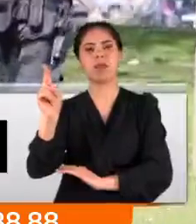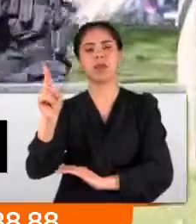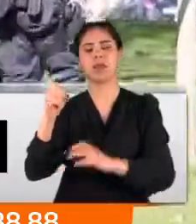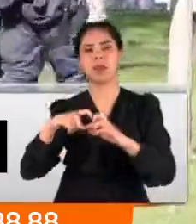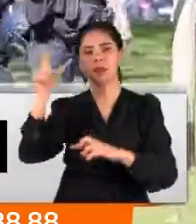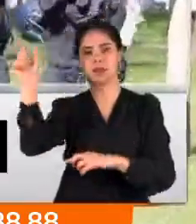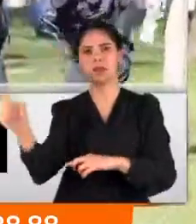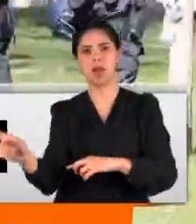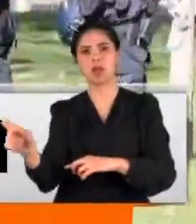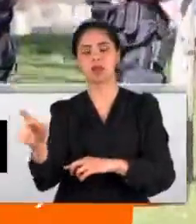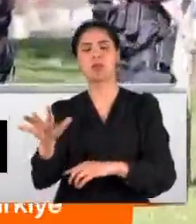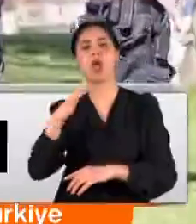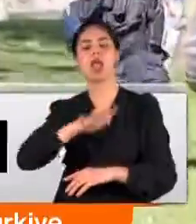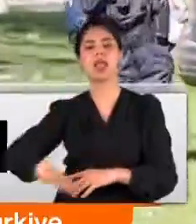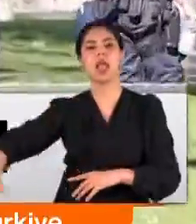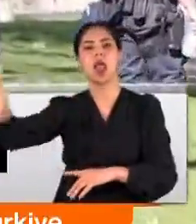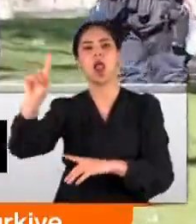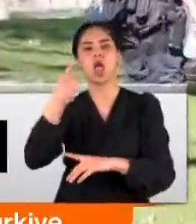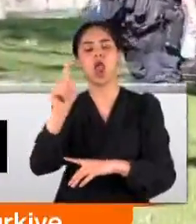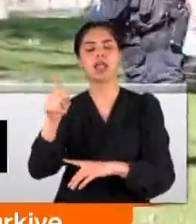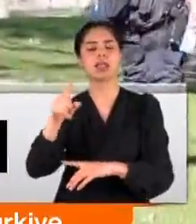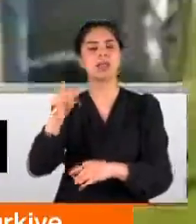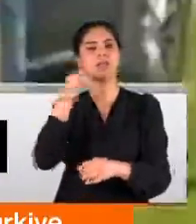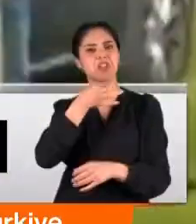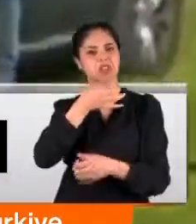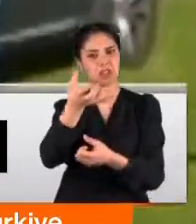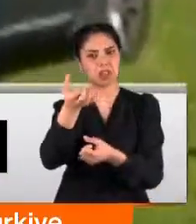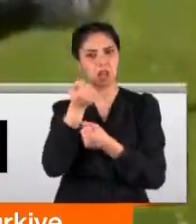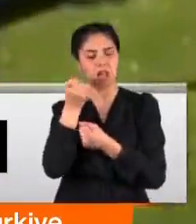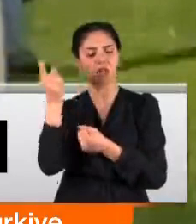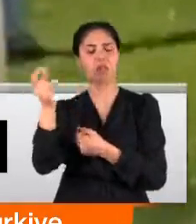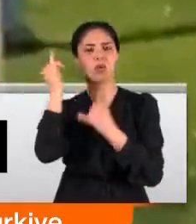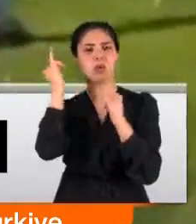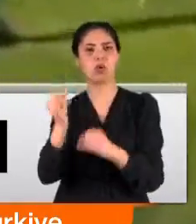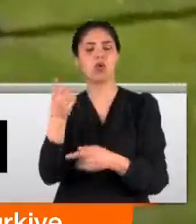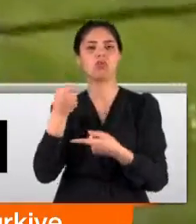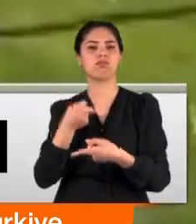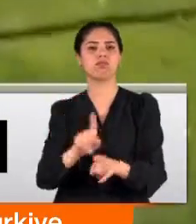Paludan yerel yönetimden izin aldı ve ahlaksız eylem için harekete geçti.